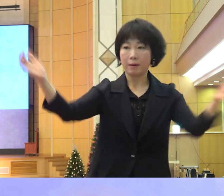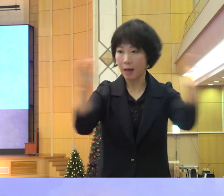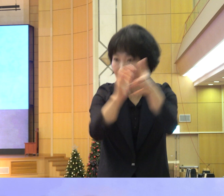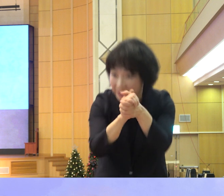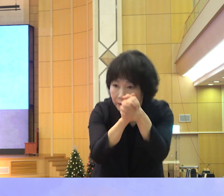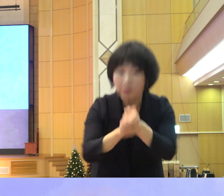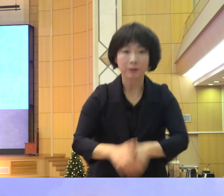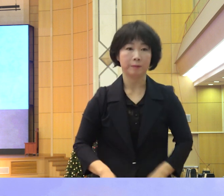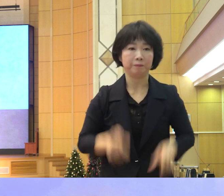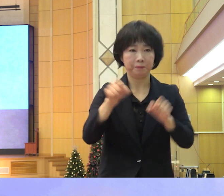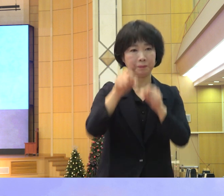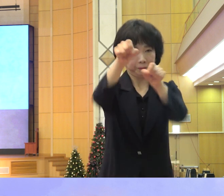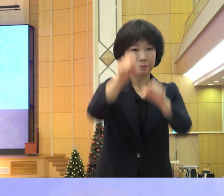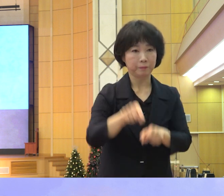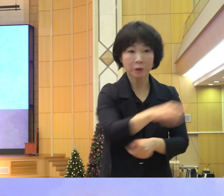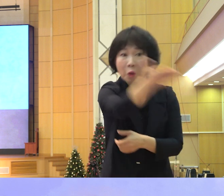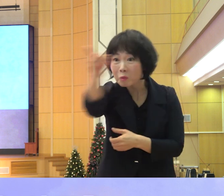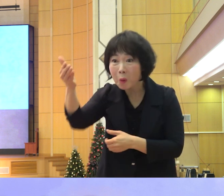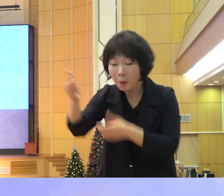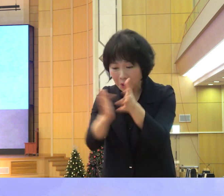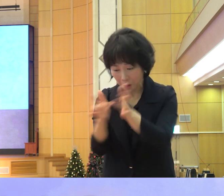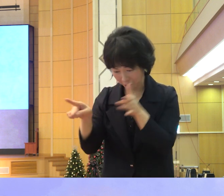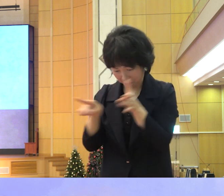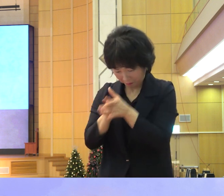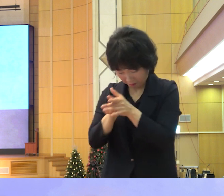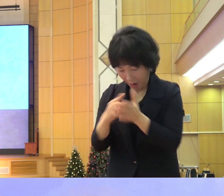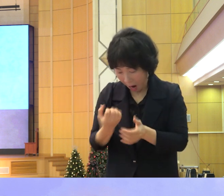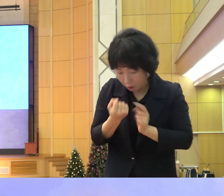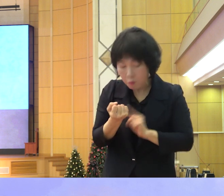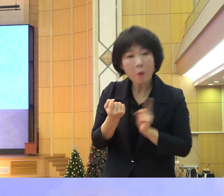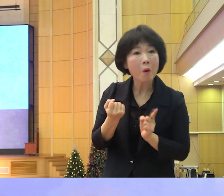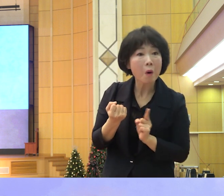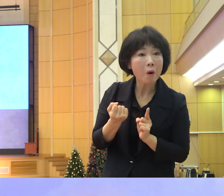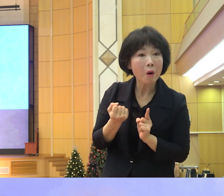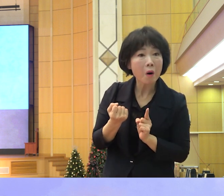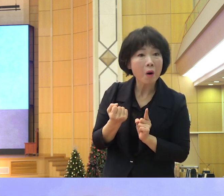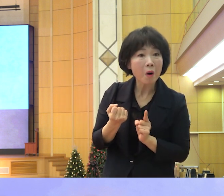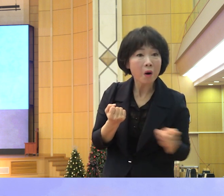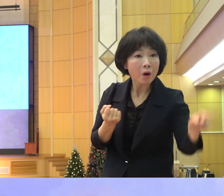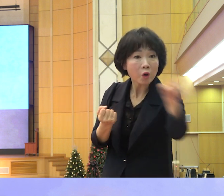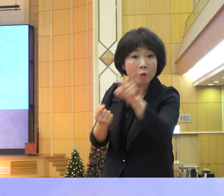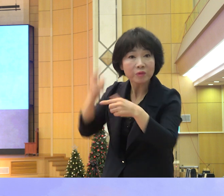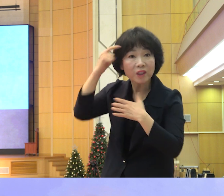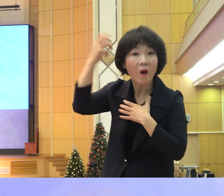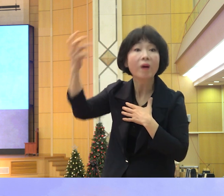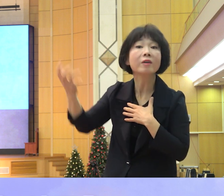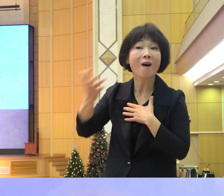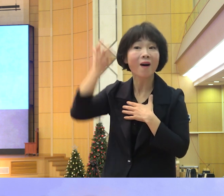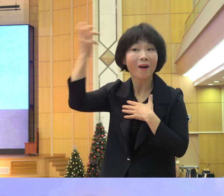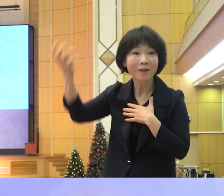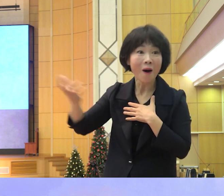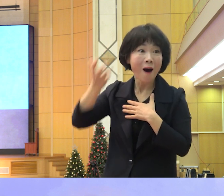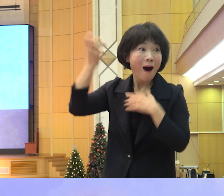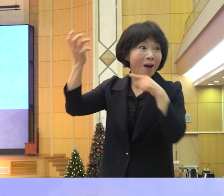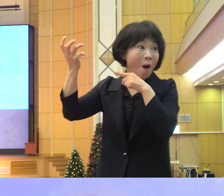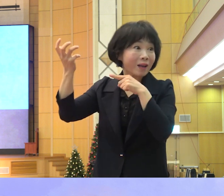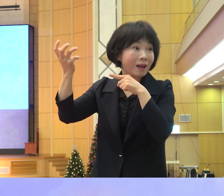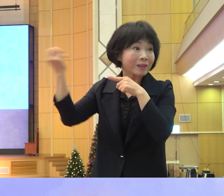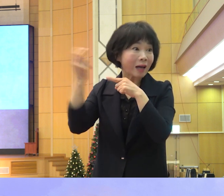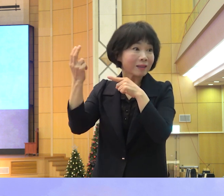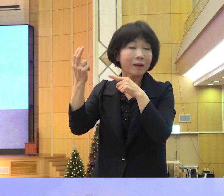것입니다. 그러면 이렇게 주님 앞에 와서 주님이 거듭나라고 하는 이 말씀을